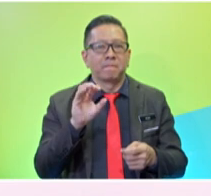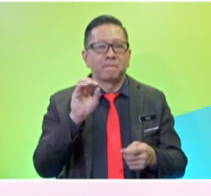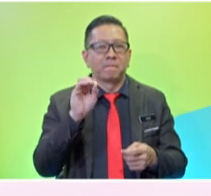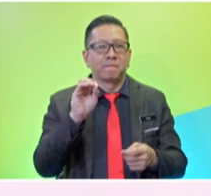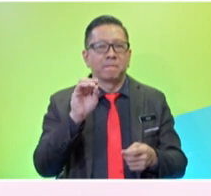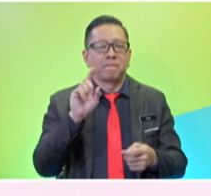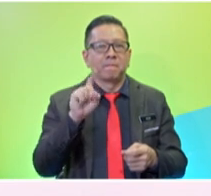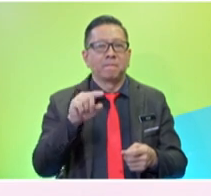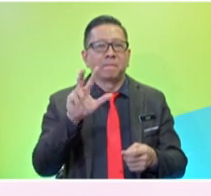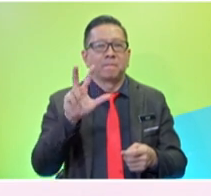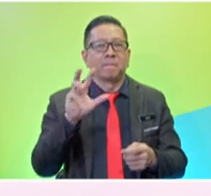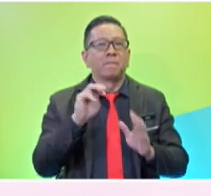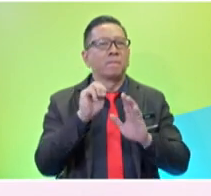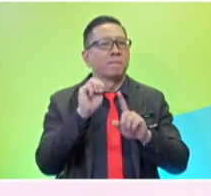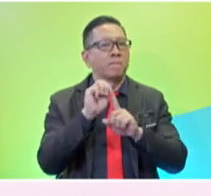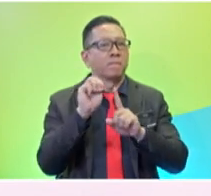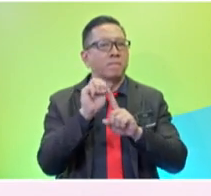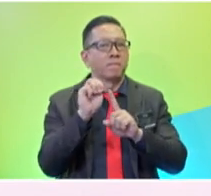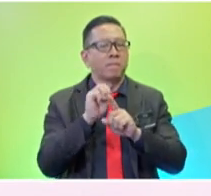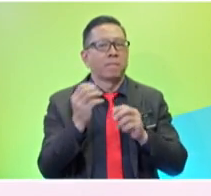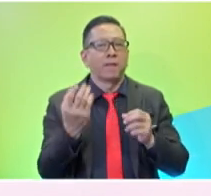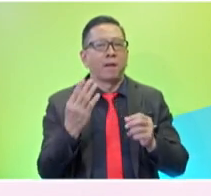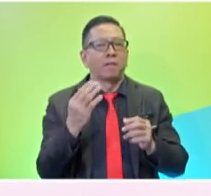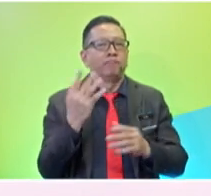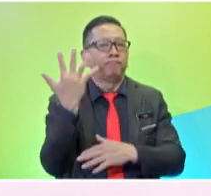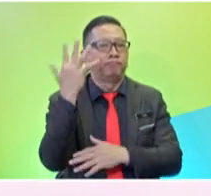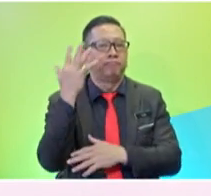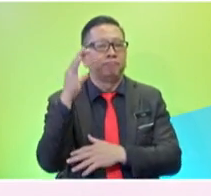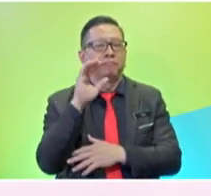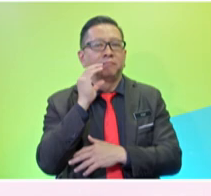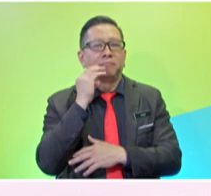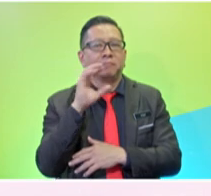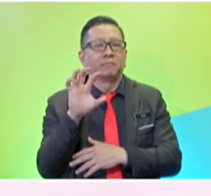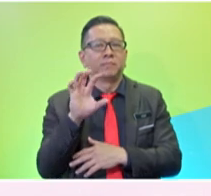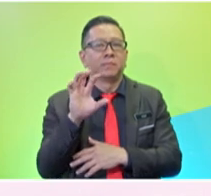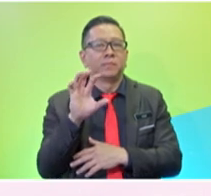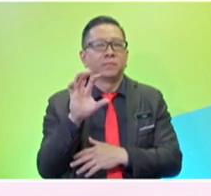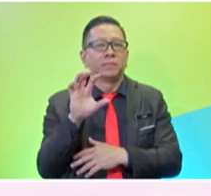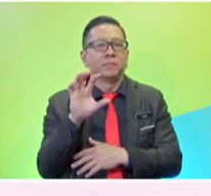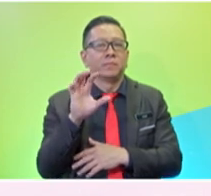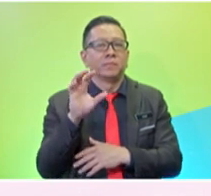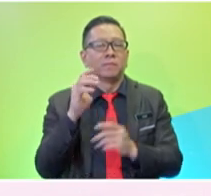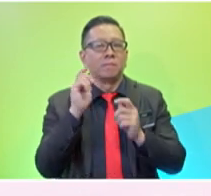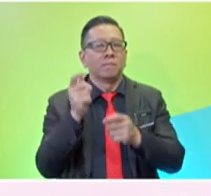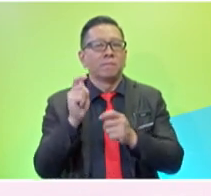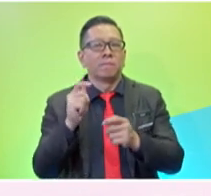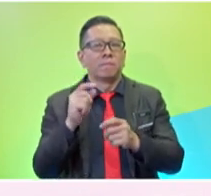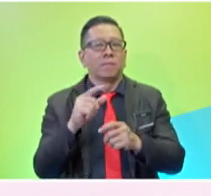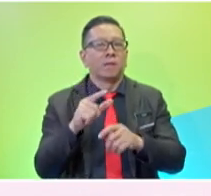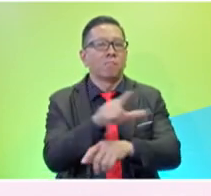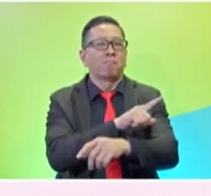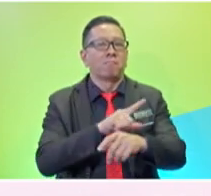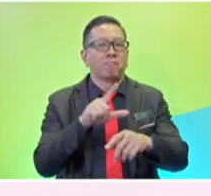mite persegi berapakah Poco Cili yang boleh ditanam oleh pedagang itu dalam suatu kawasan seluas